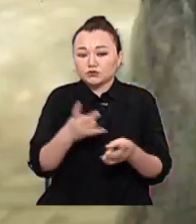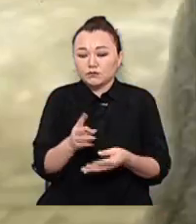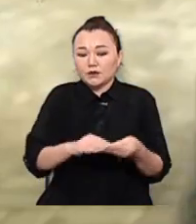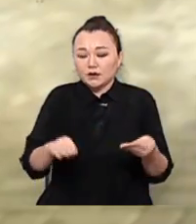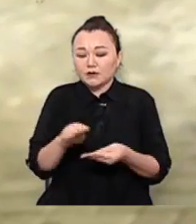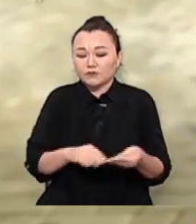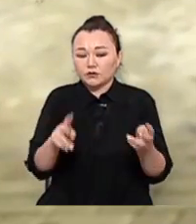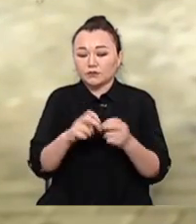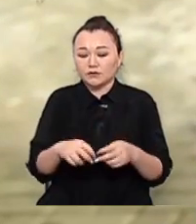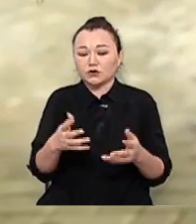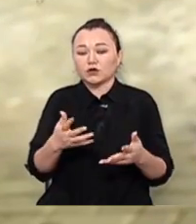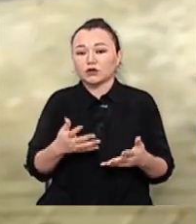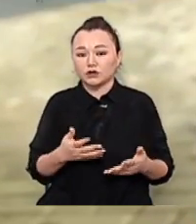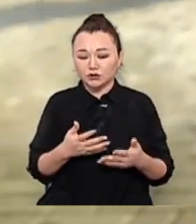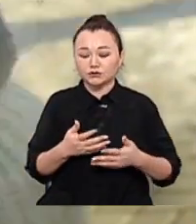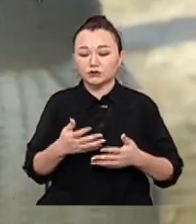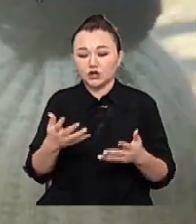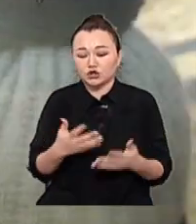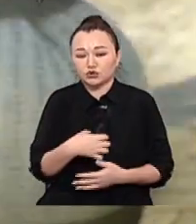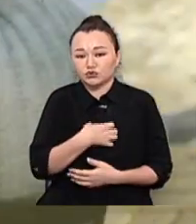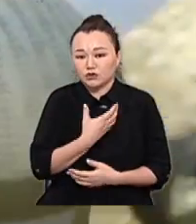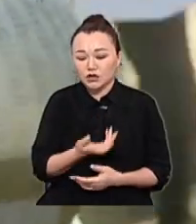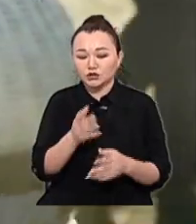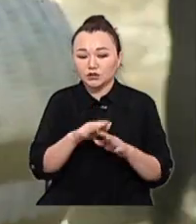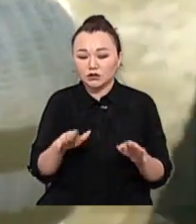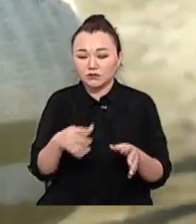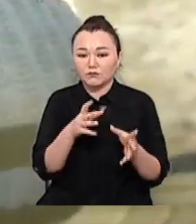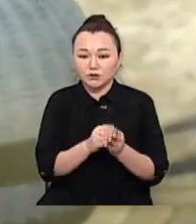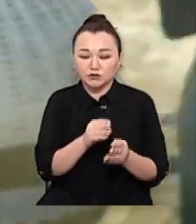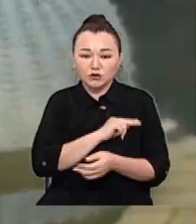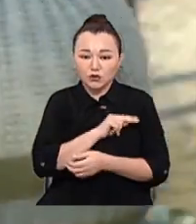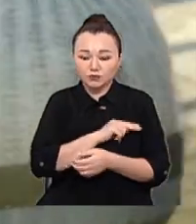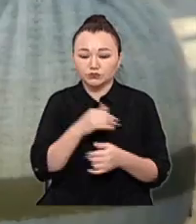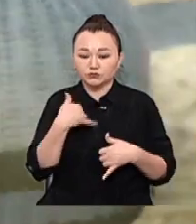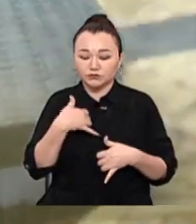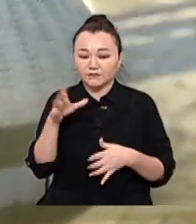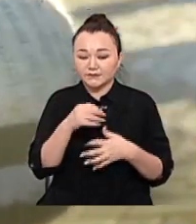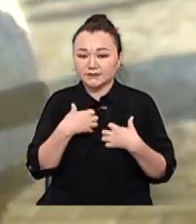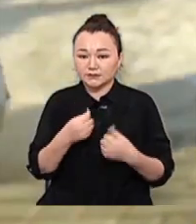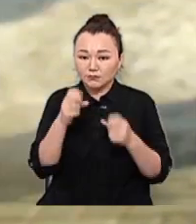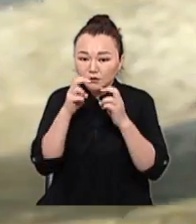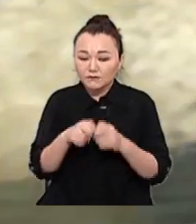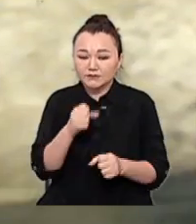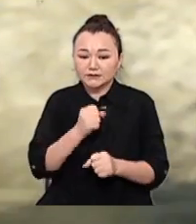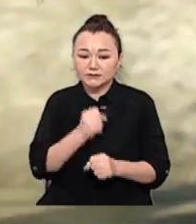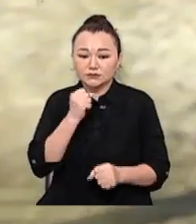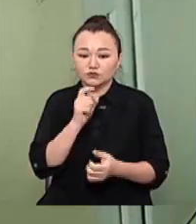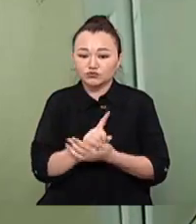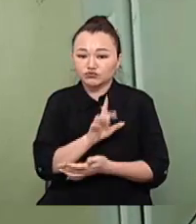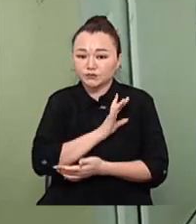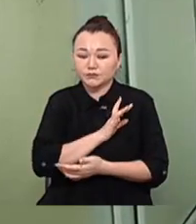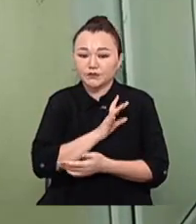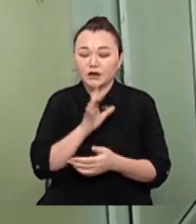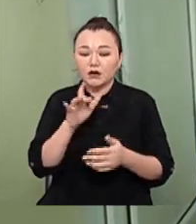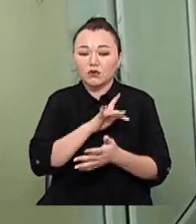шығар. Конечно, конечно. Әрине қорқынышты. Балалармен жұмыс жасайтын болған соң, мұғалімдердің денсаулығын тексеру қатаң болуы керек.